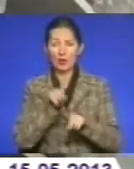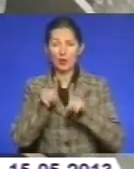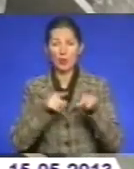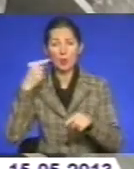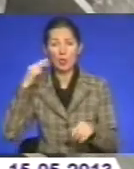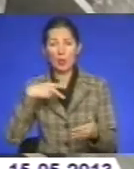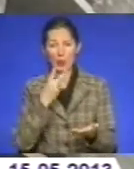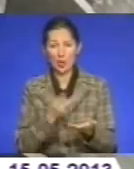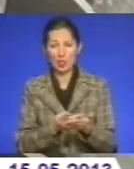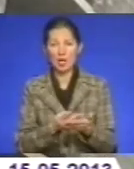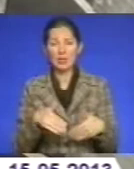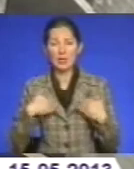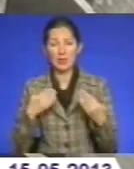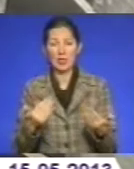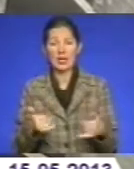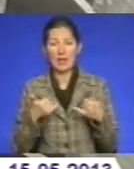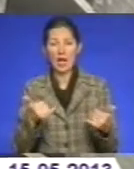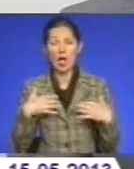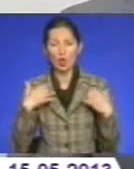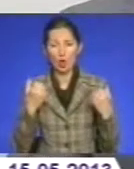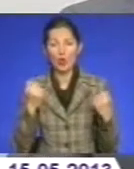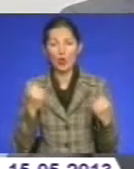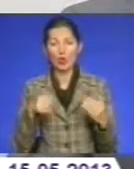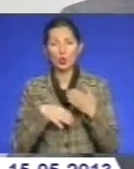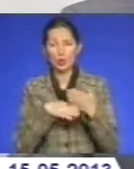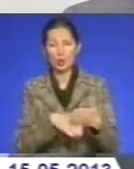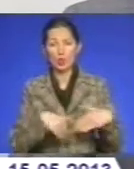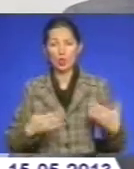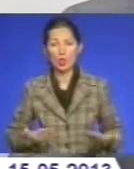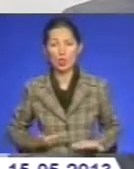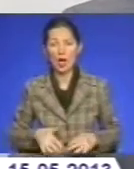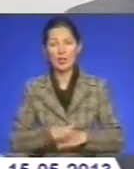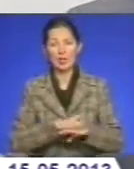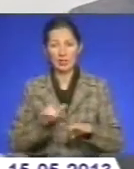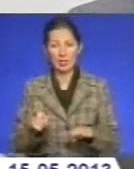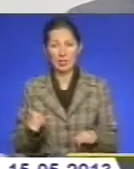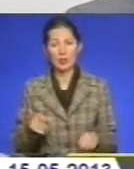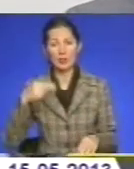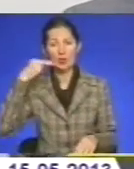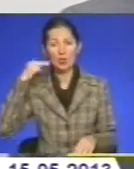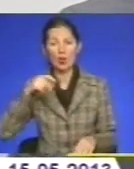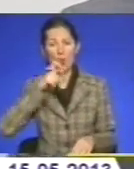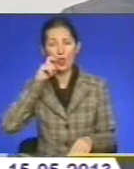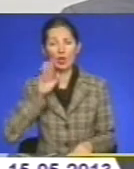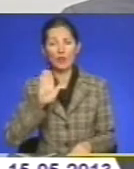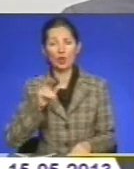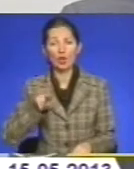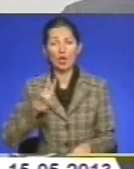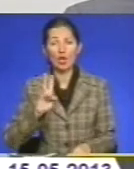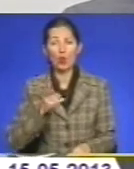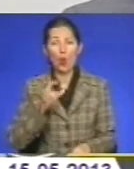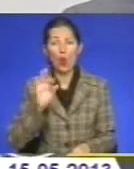ініціювання стимулів для здорового способу життя населення. В кінці минулого місяця президентом України Віктором Януковичем було